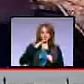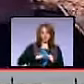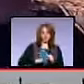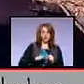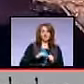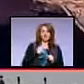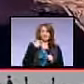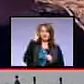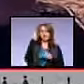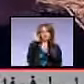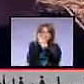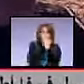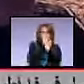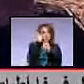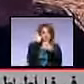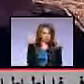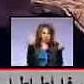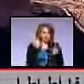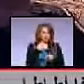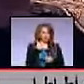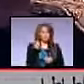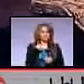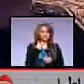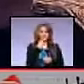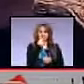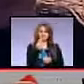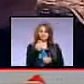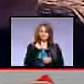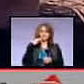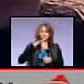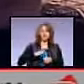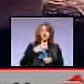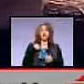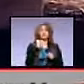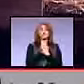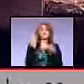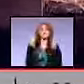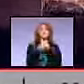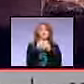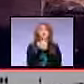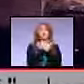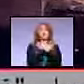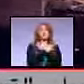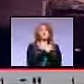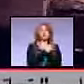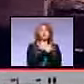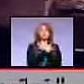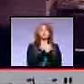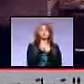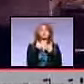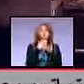ولا لمبات. ومن هنا ترشحت للفيلم مع أستاذ عادل، وبعدين توقفت تماما عن